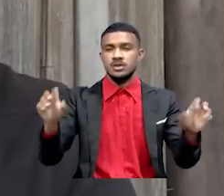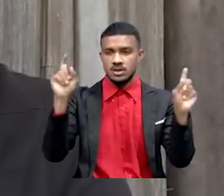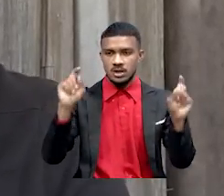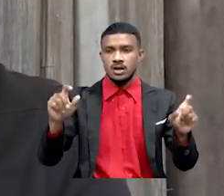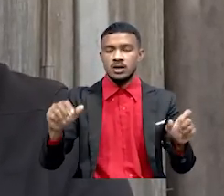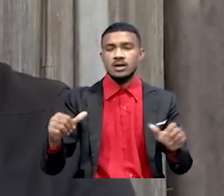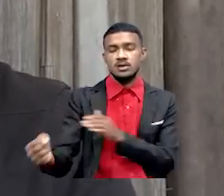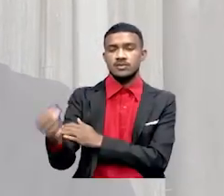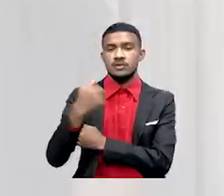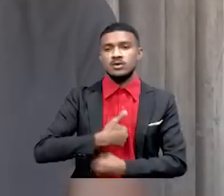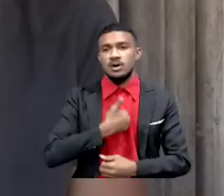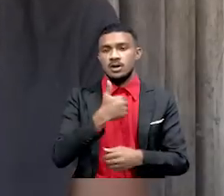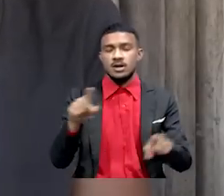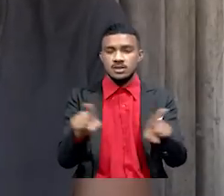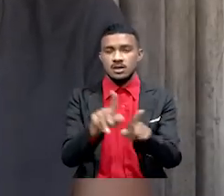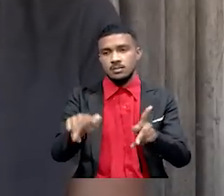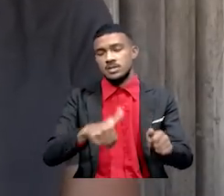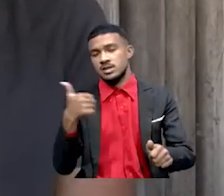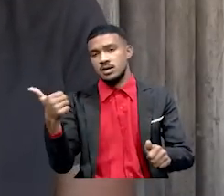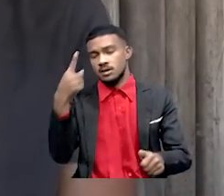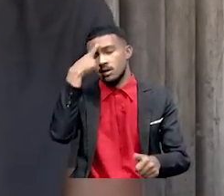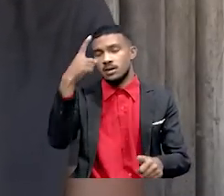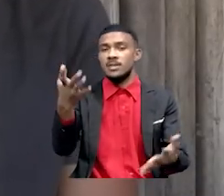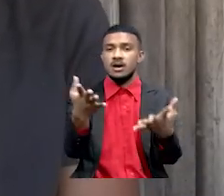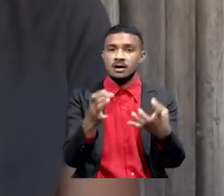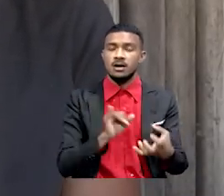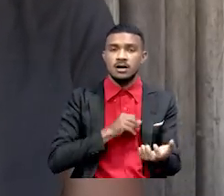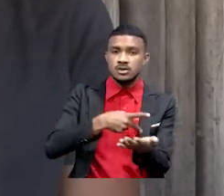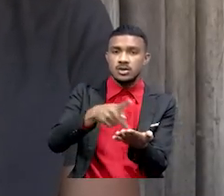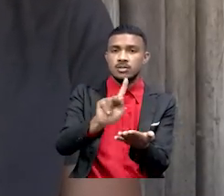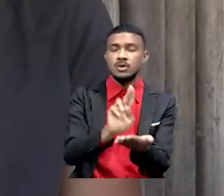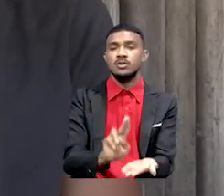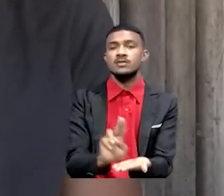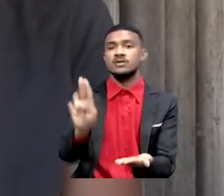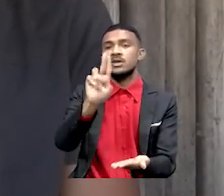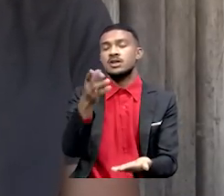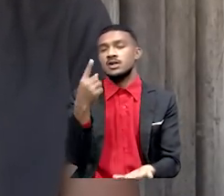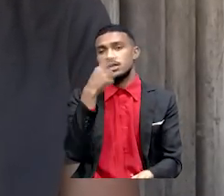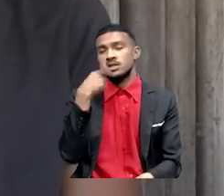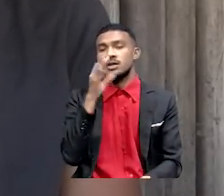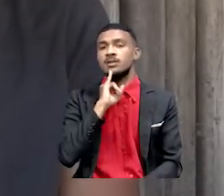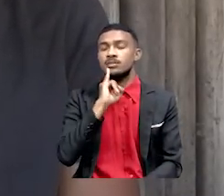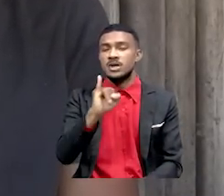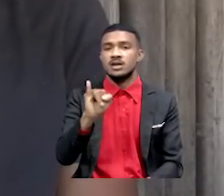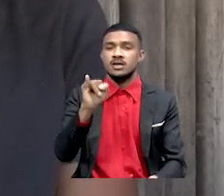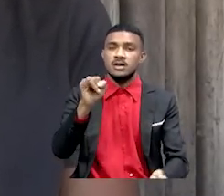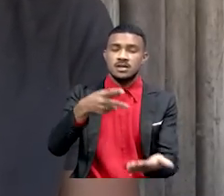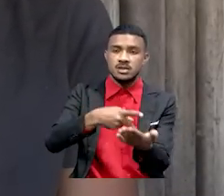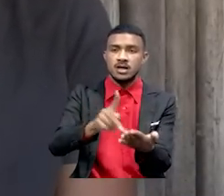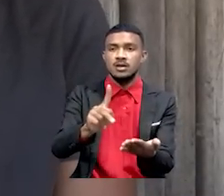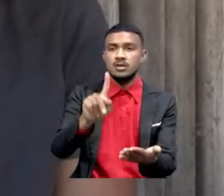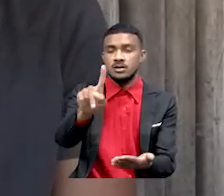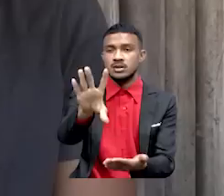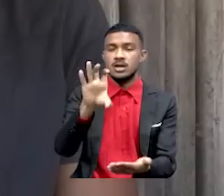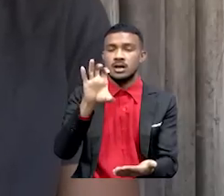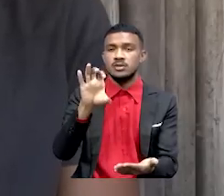selo kunenian tama hakar sa se selo ba no persela se mato selo alor sa da 100 ne si mu mai ohin loron